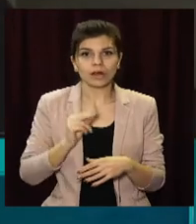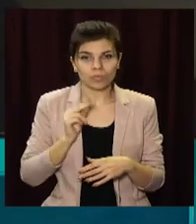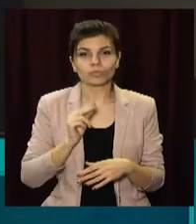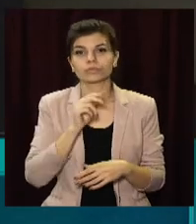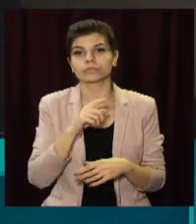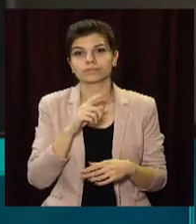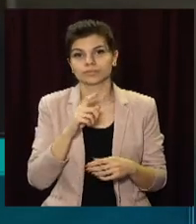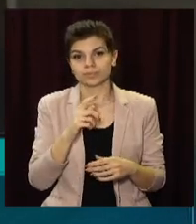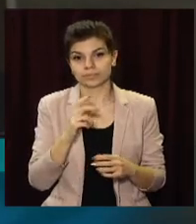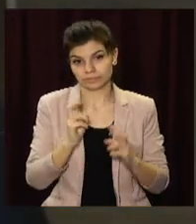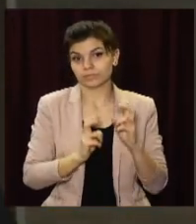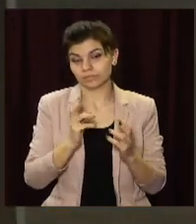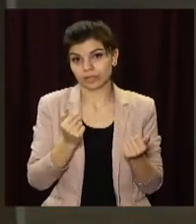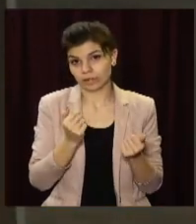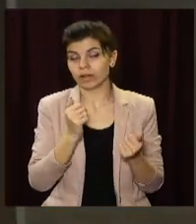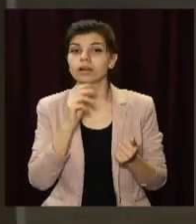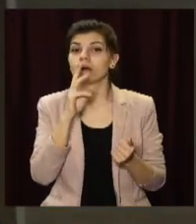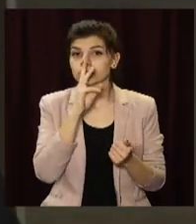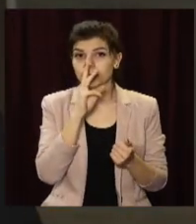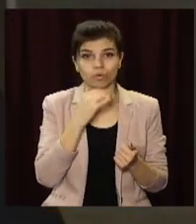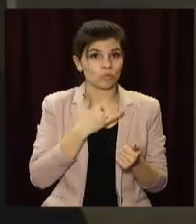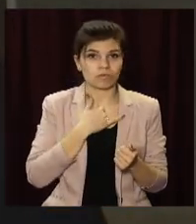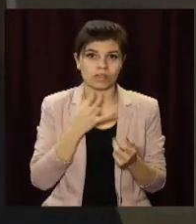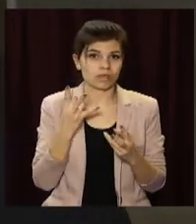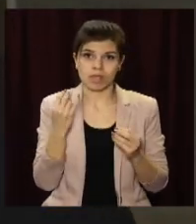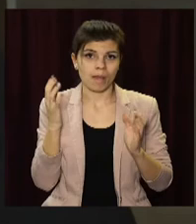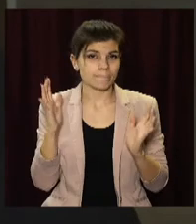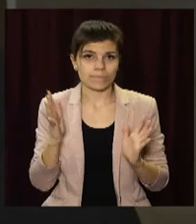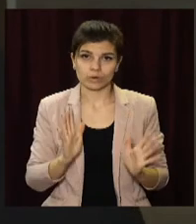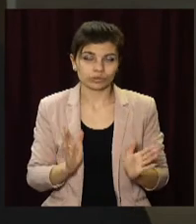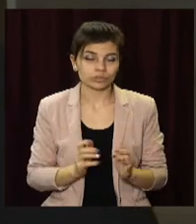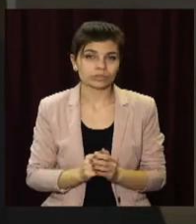производстве, зарплата у меня не из больших далеко,